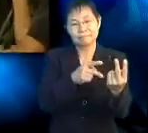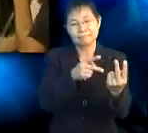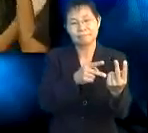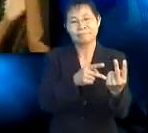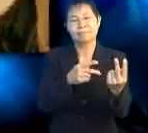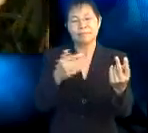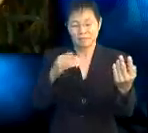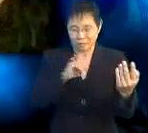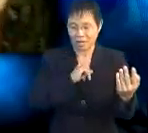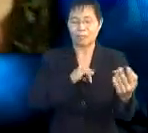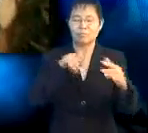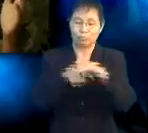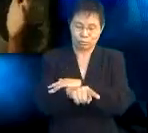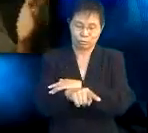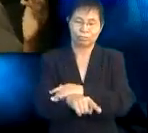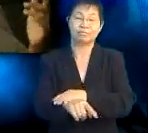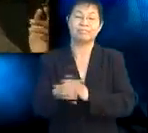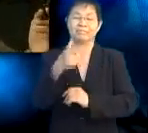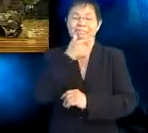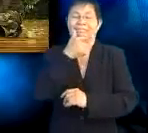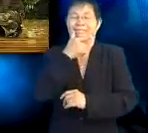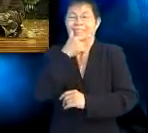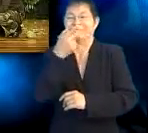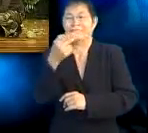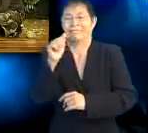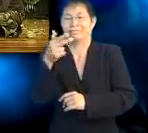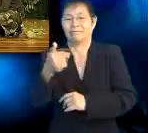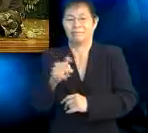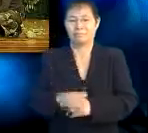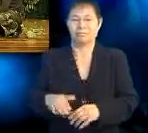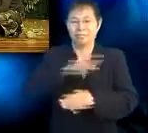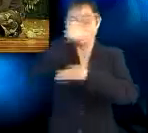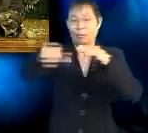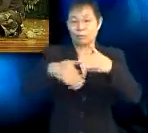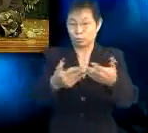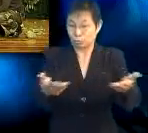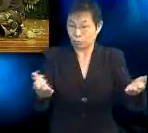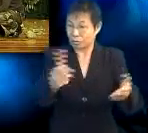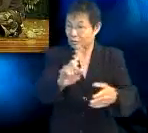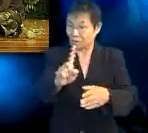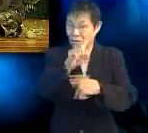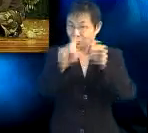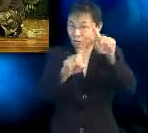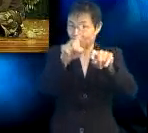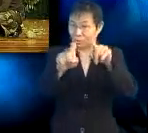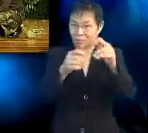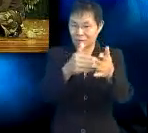turut aku bunuh. Sudah. Kamu semua jangan banyak soal lagi.